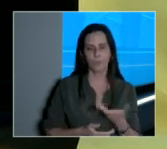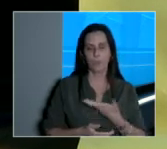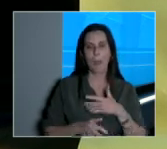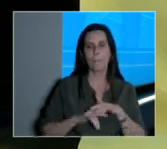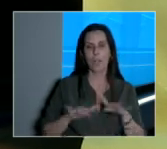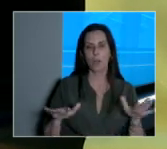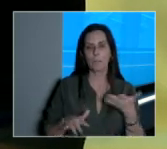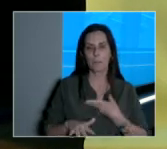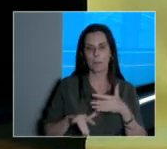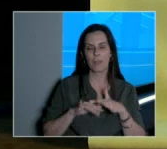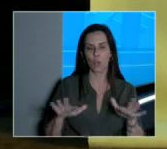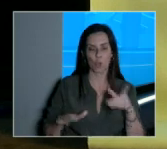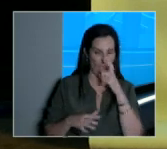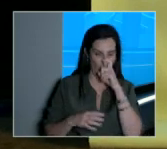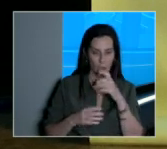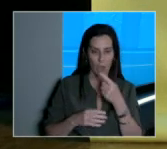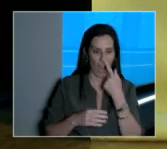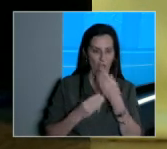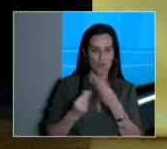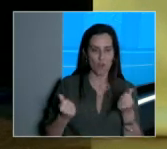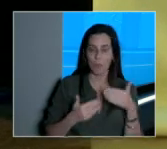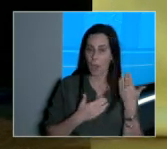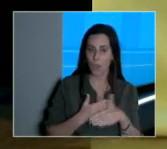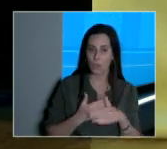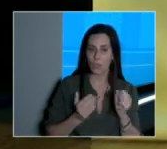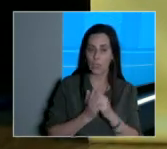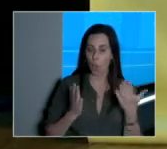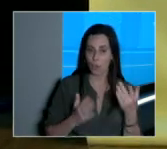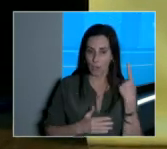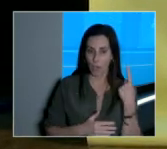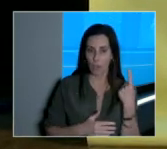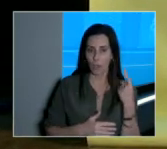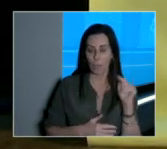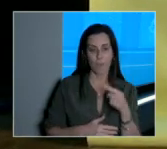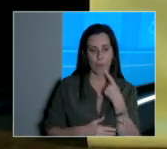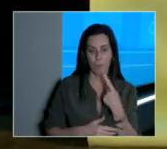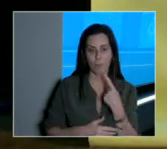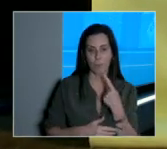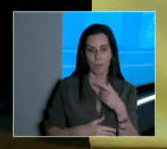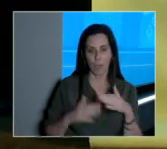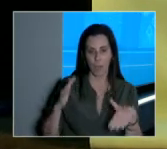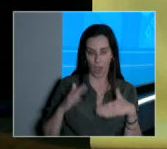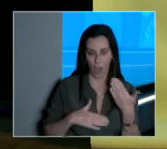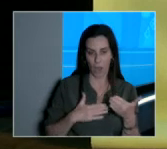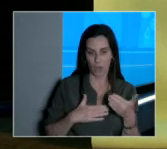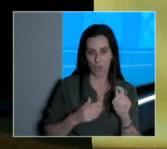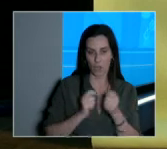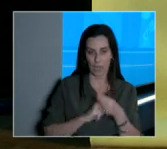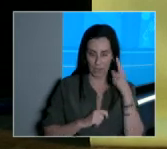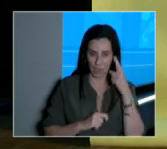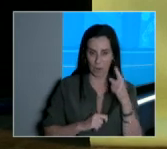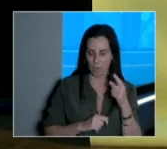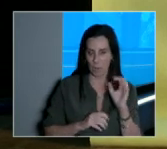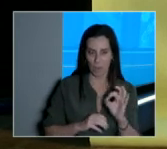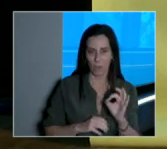מיליונים, בקבלת מיליונים. בסופו של דבר, עיתונאי בכיר אחד בא ואמר, אחרי שהוא הלך ושינה את עמדותיו